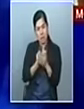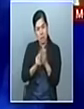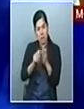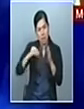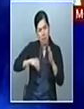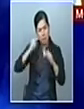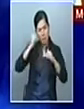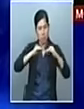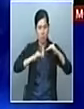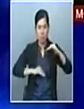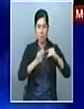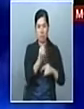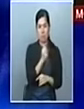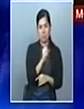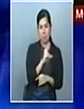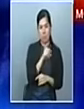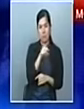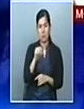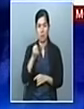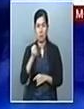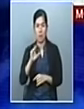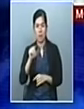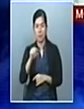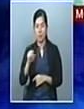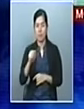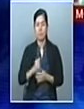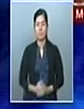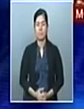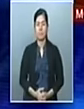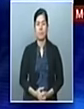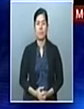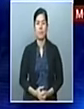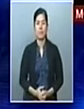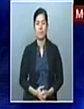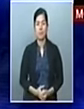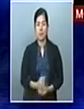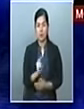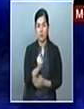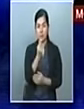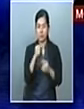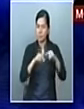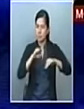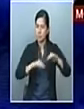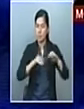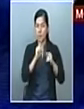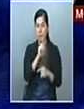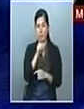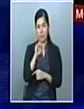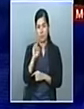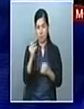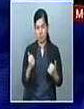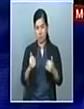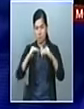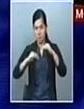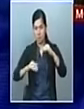2015%นะครับแล้วก็ราคาเป้าหมายก็มีการปรับลดลงด้วยนะครับจาก 1.7 มาเลเซียริงกิตนะครับเหลือ 1.65 มาเลเซียริ